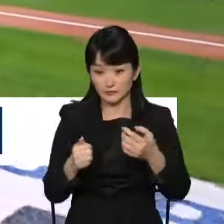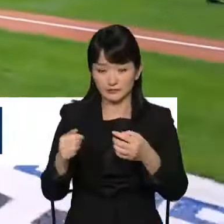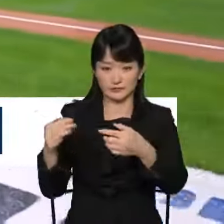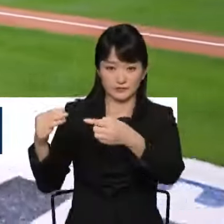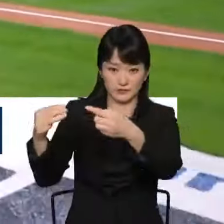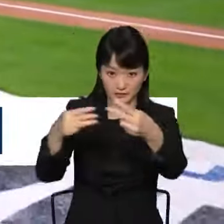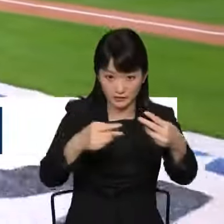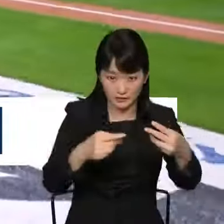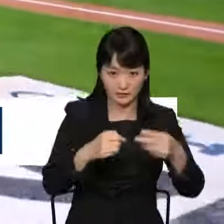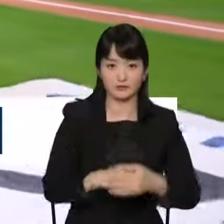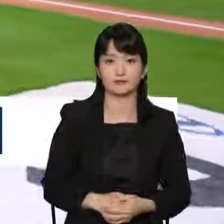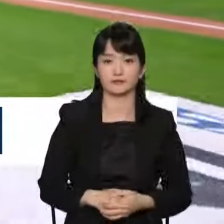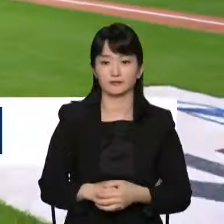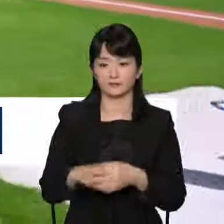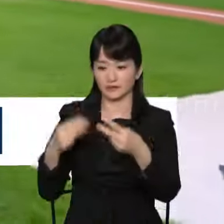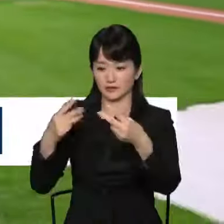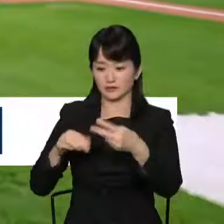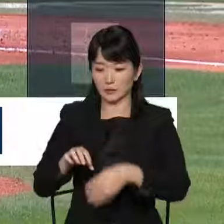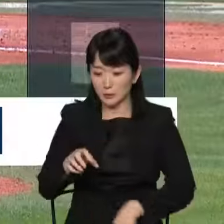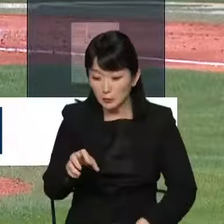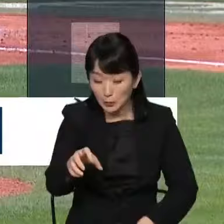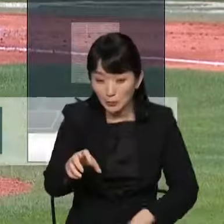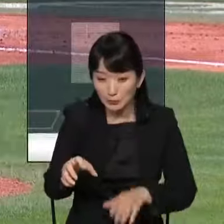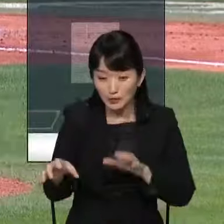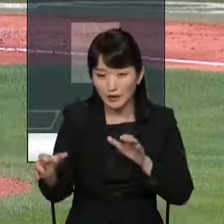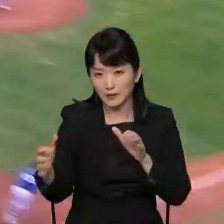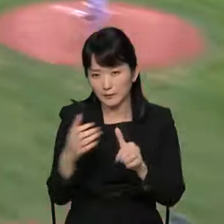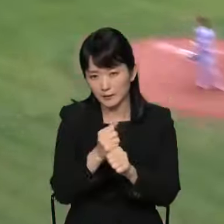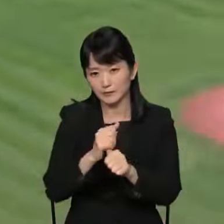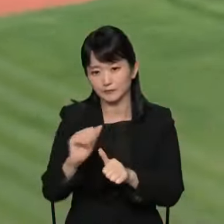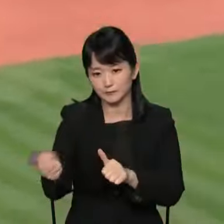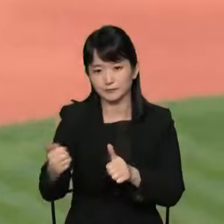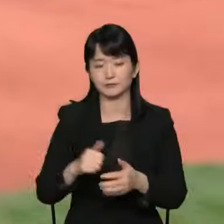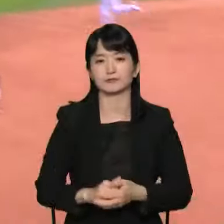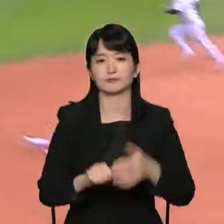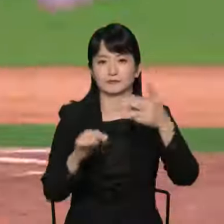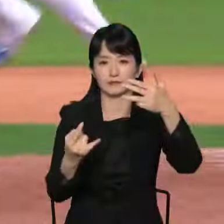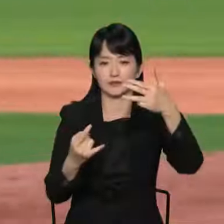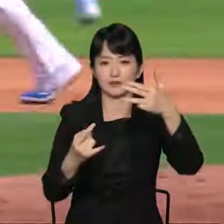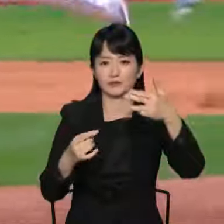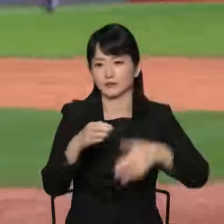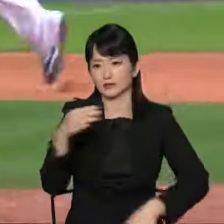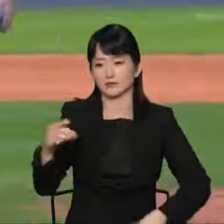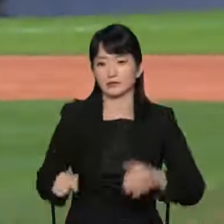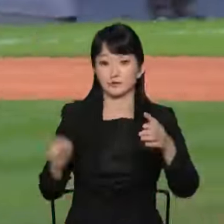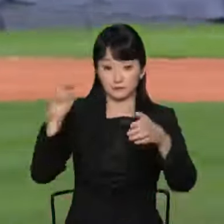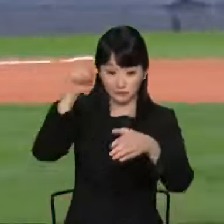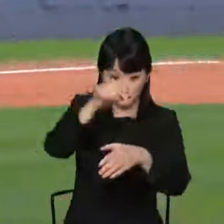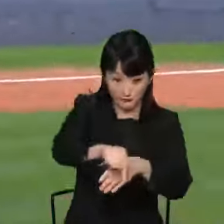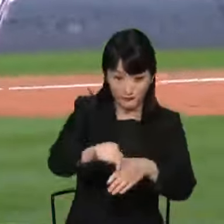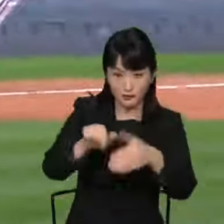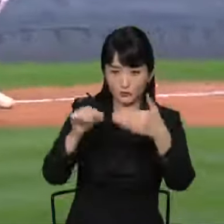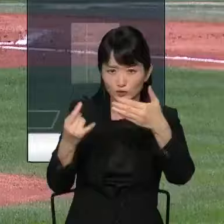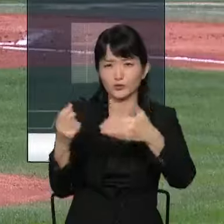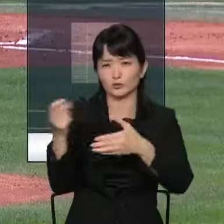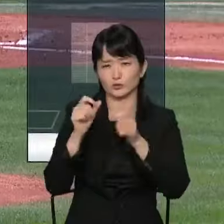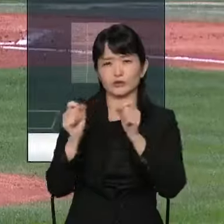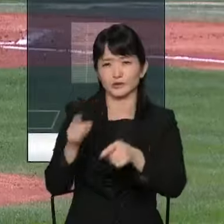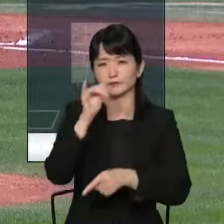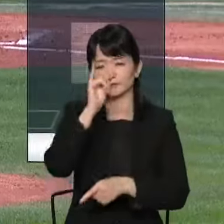2루수 땅볼 유도에 병사를 잡아냈습니다. 8회 초 선취점을 뽑아낸 삼성은 9회 초 또다시 찬스를